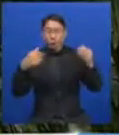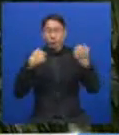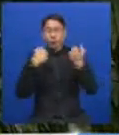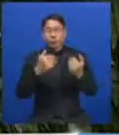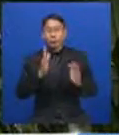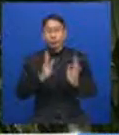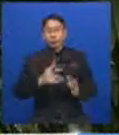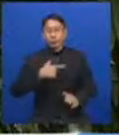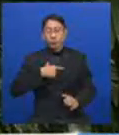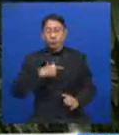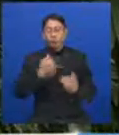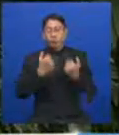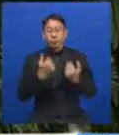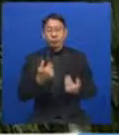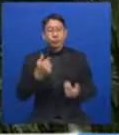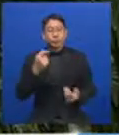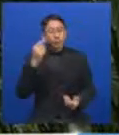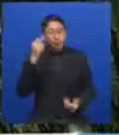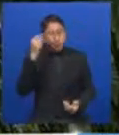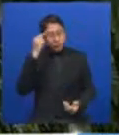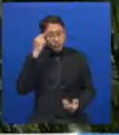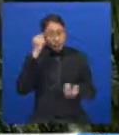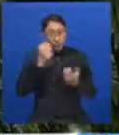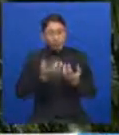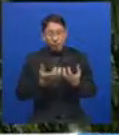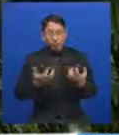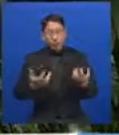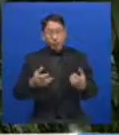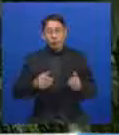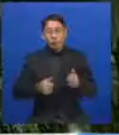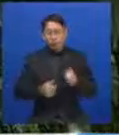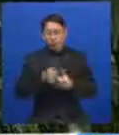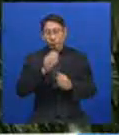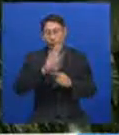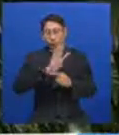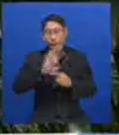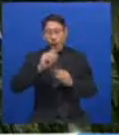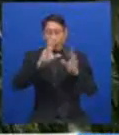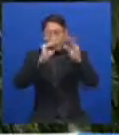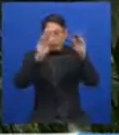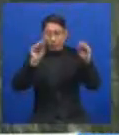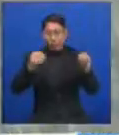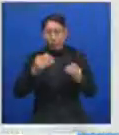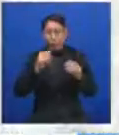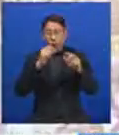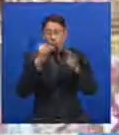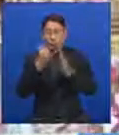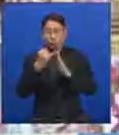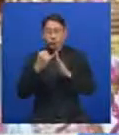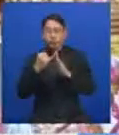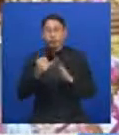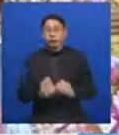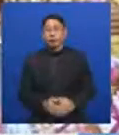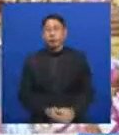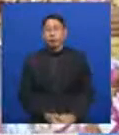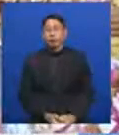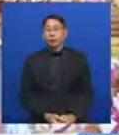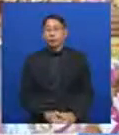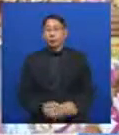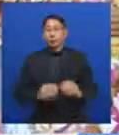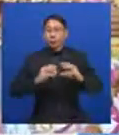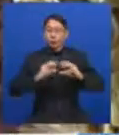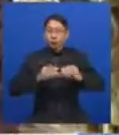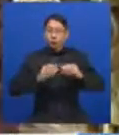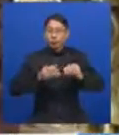ความนิยมจากลูกค้าเป็นจำนวนมากและก็เป็นสินค้าโอท็อประดับ4ดาวของจังหวัดด้วยค่ะ ทองม้วนทองม